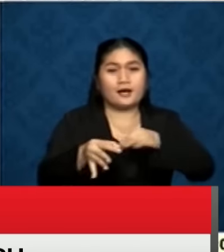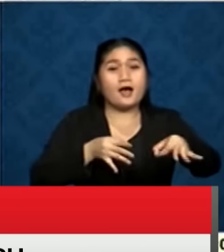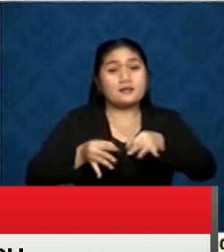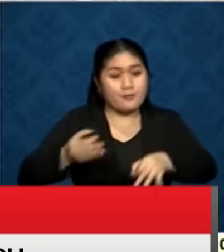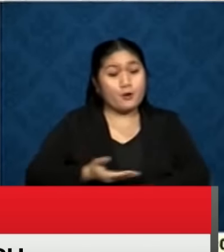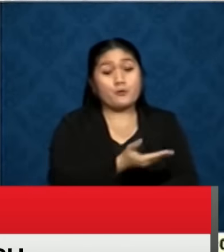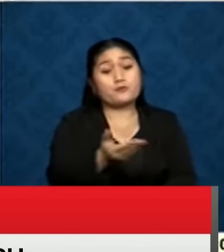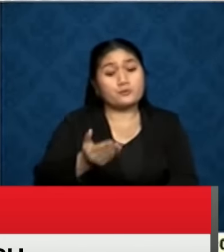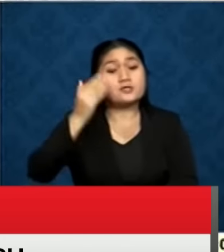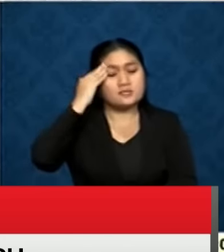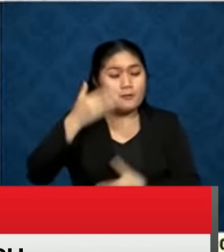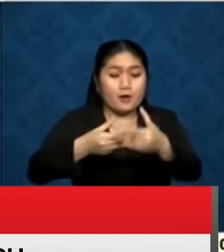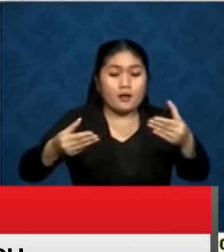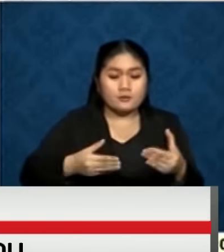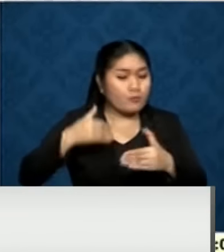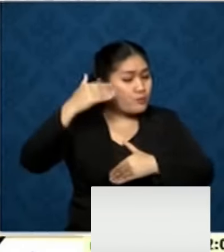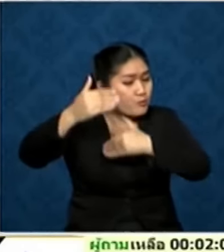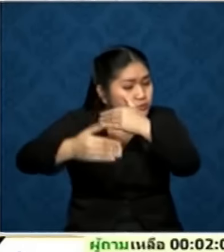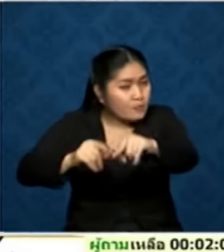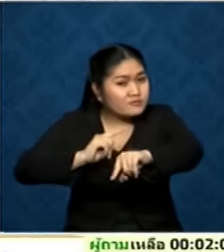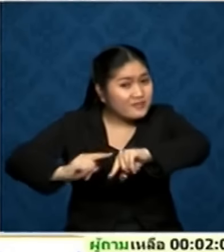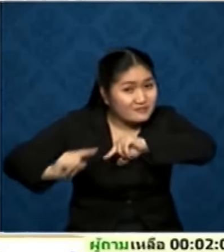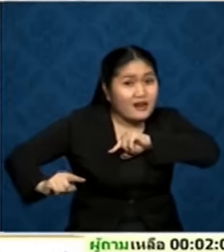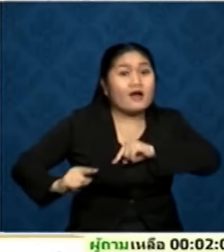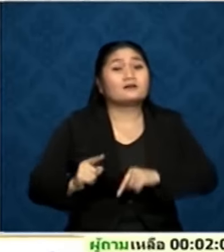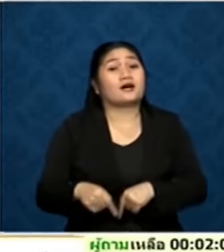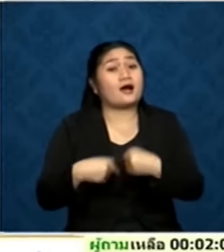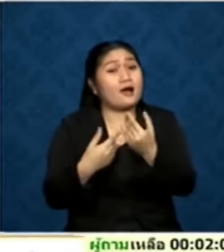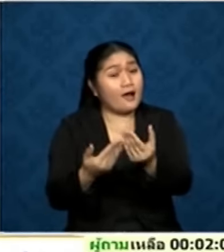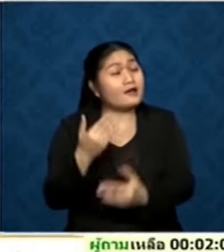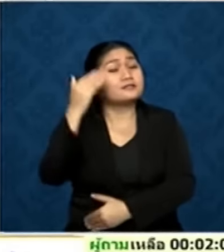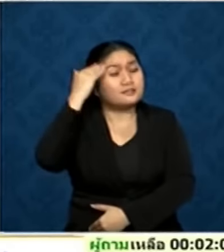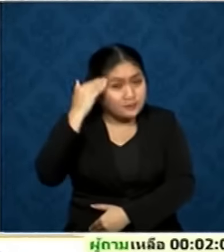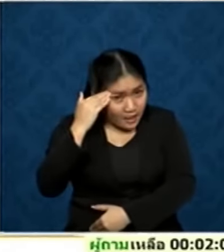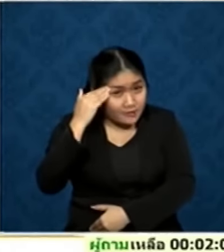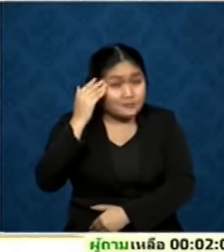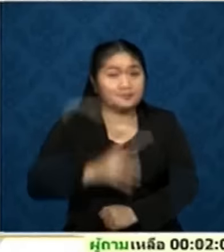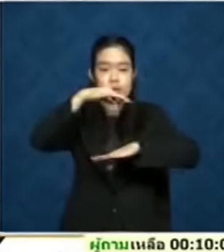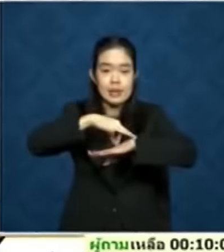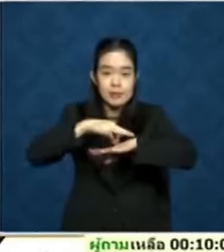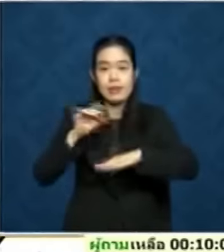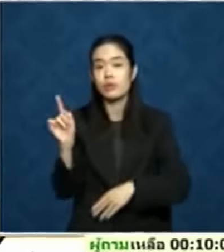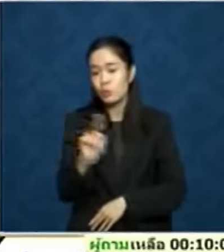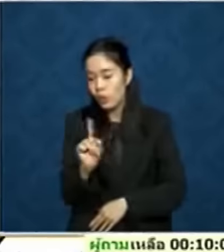สมาชิกแล้วก็รายงานความคืบหน้าในทุกมิติของการลงทุนแลก็การศึกษาค่ะอ่ะการ